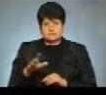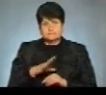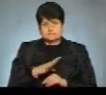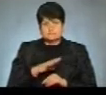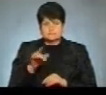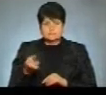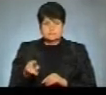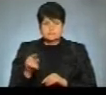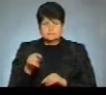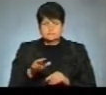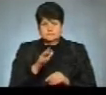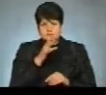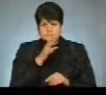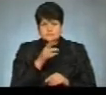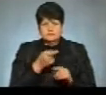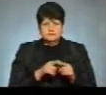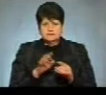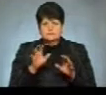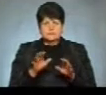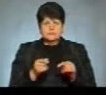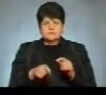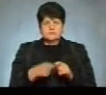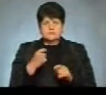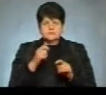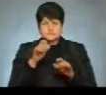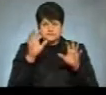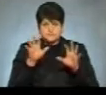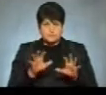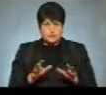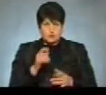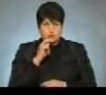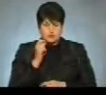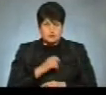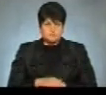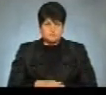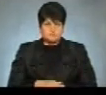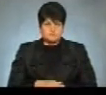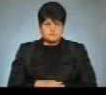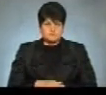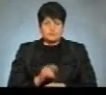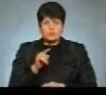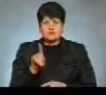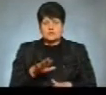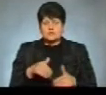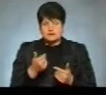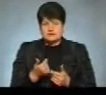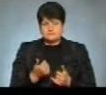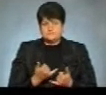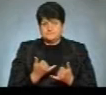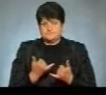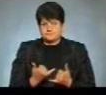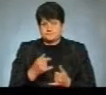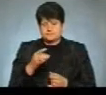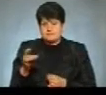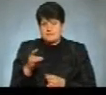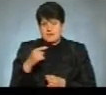там. В той же час цей закон порушував насправді Конституцію, як на мене. Тому що він надавав пріоритет регіональній мові